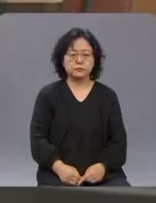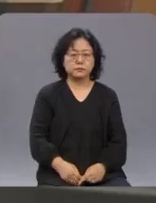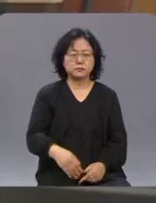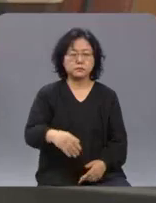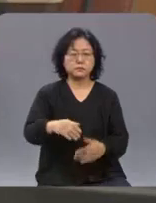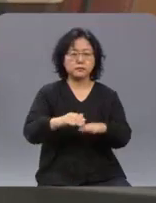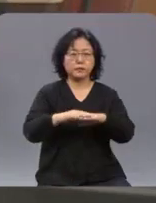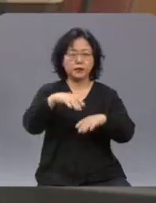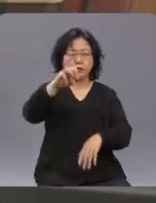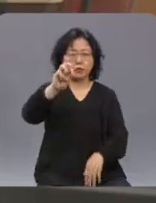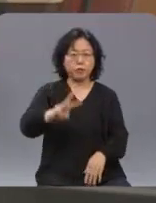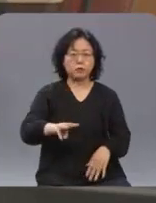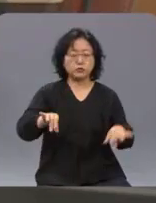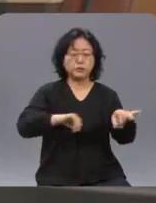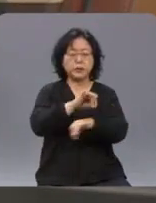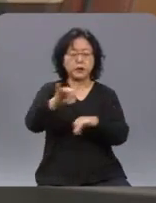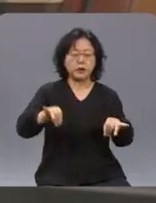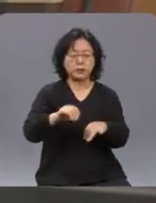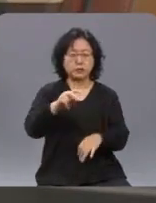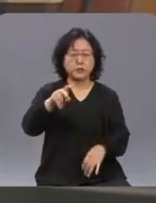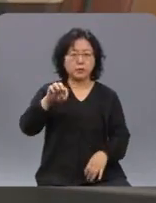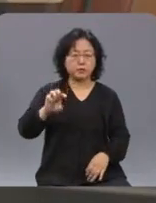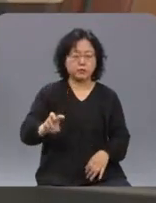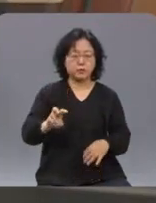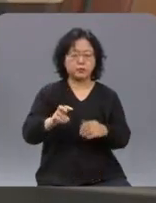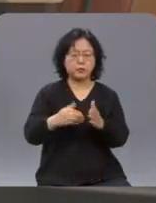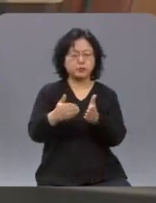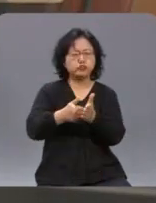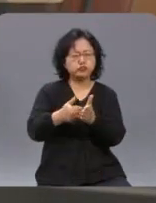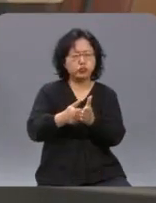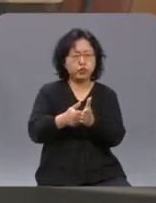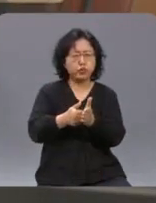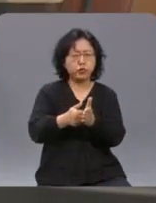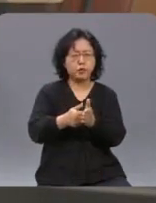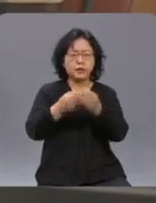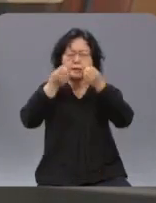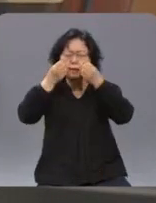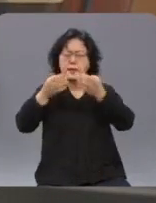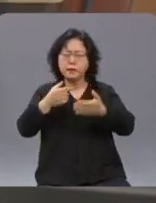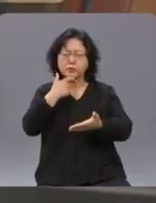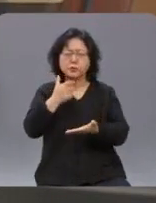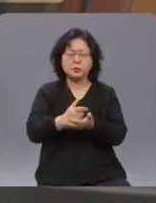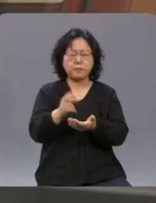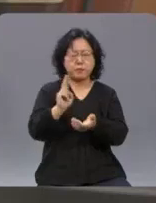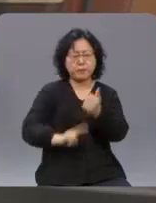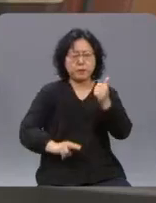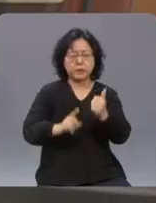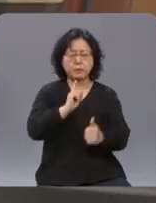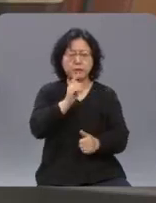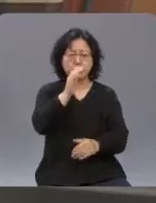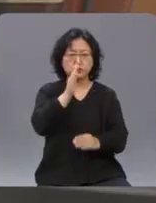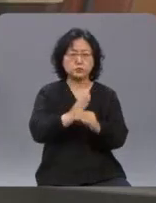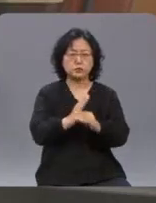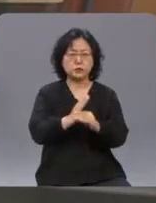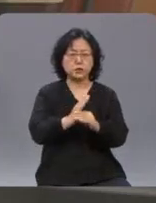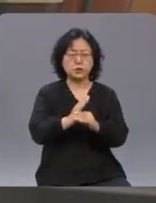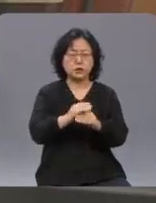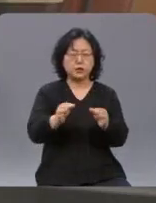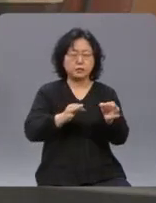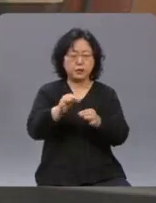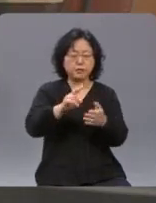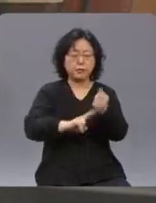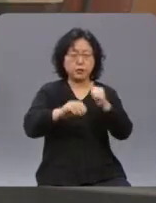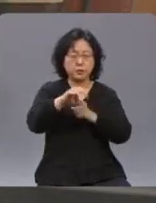나 광주의 한 백화점 명품 매장에서 중고 제품을 새 제품처럼 판매했다는 논란이 불거졌습니다 명품매장